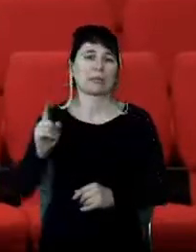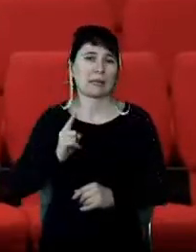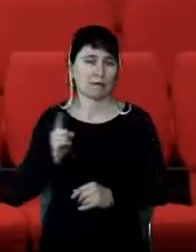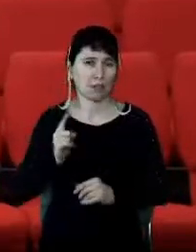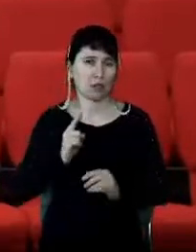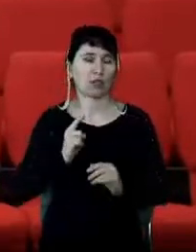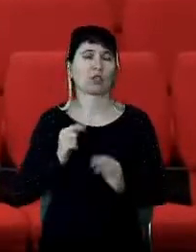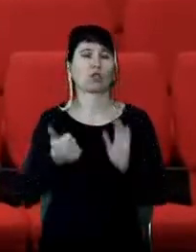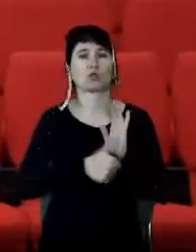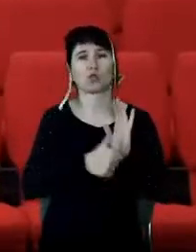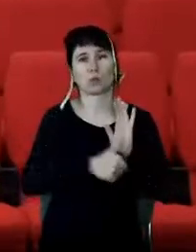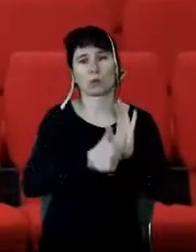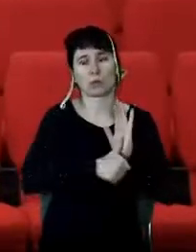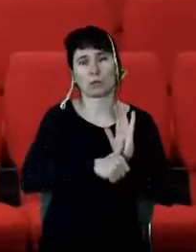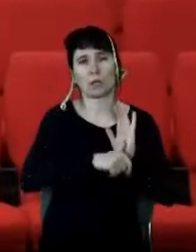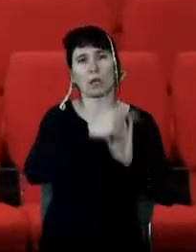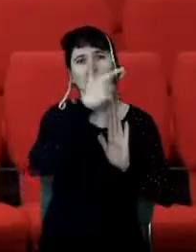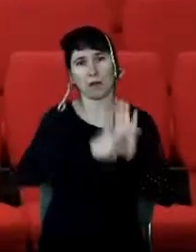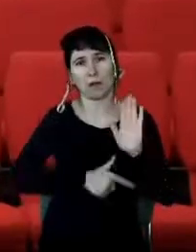розділ